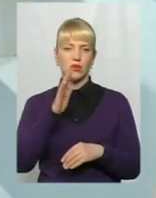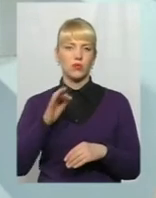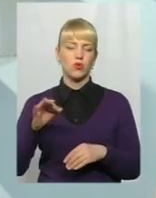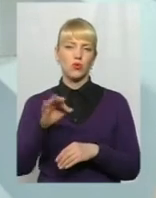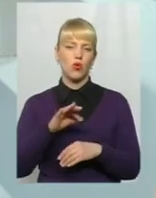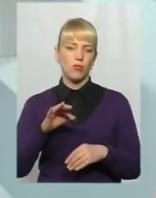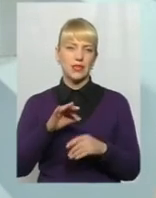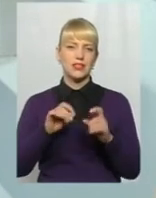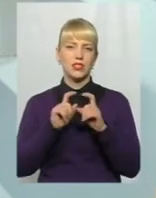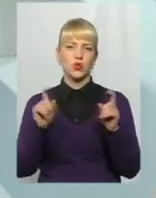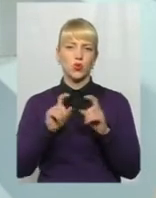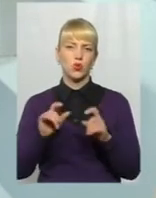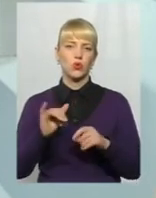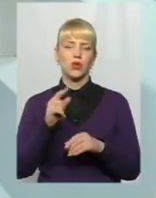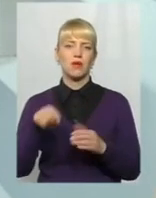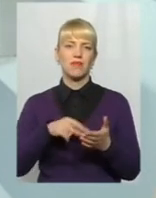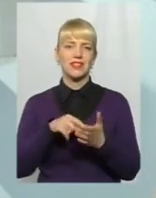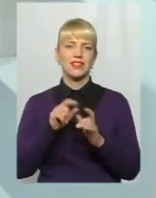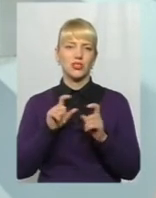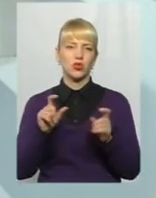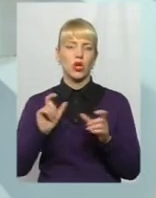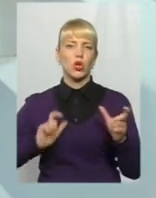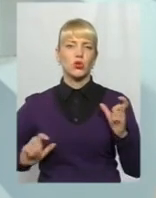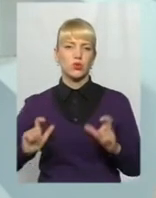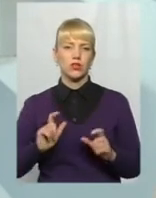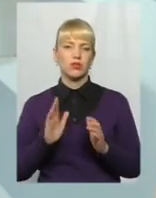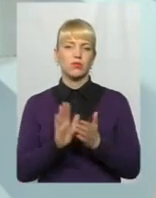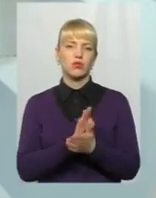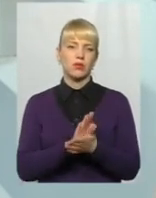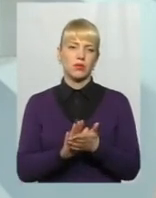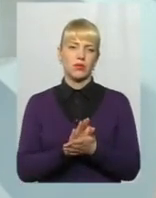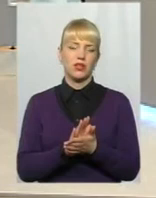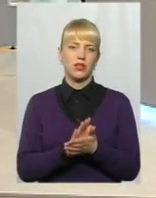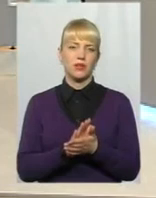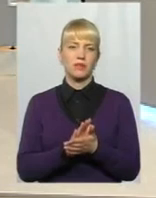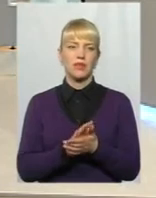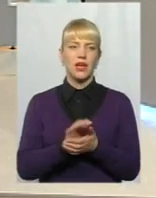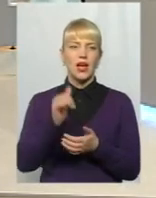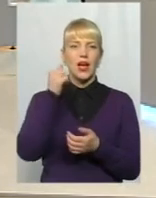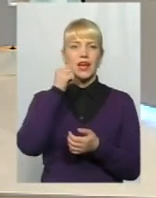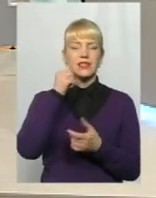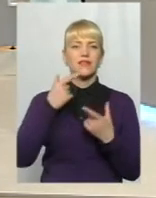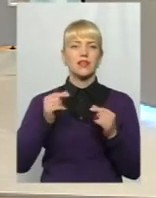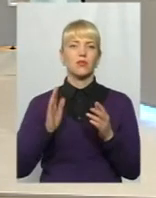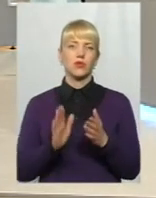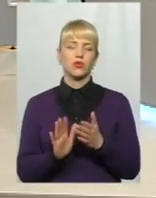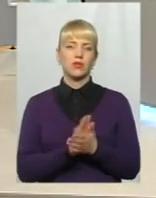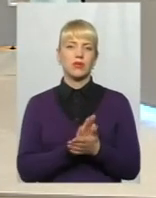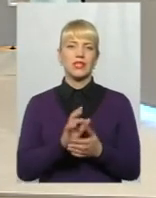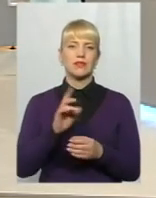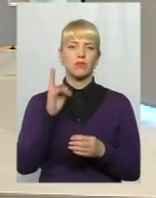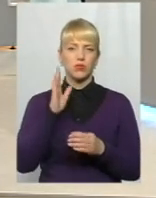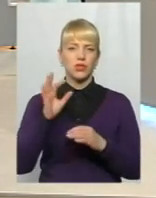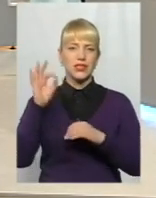структури, і міські структури прибирати, бо більше студентів ми залучали протягом годин. А де завтра будуть локації прибирання? І західна окружна у нас